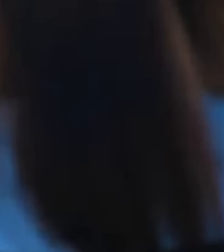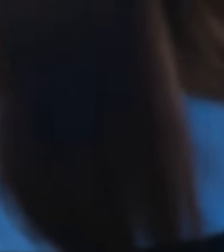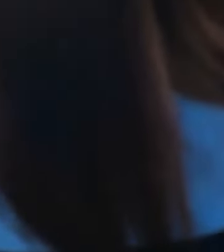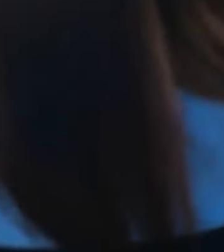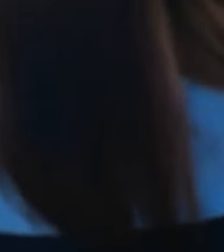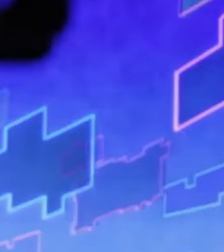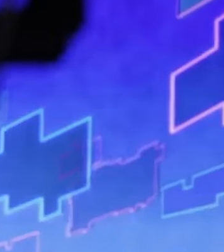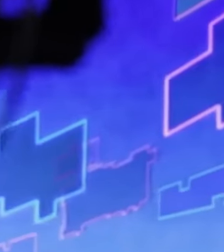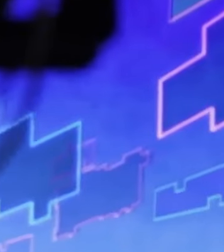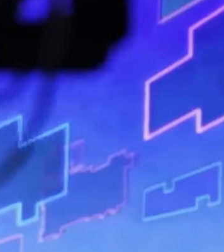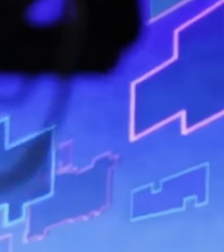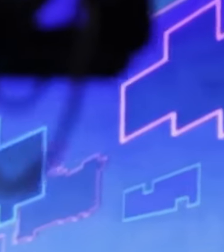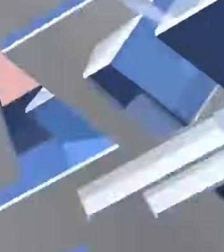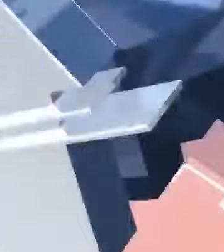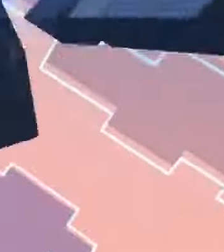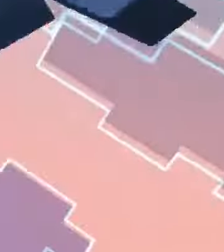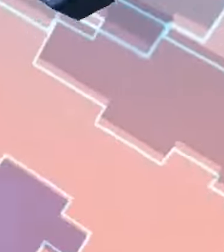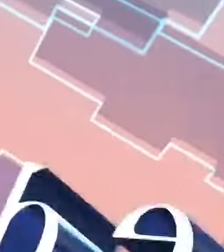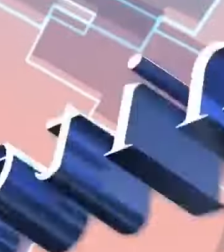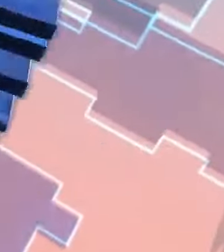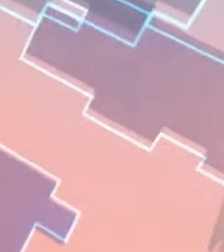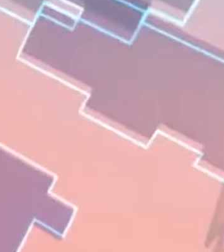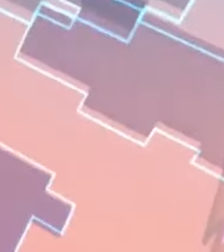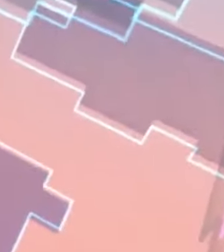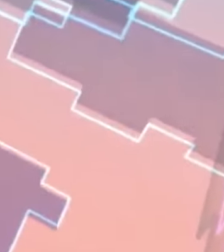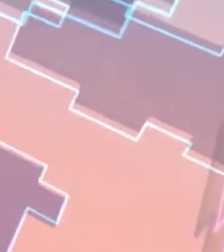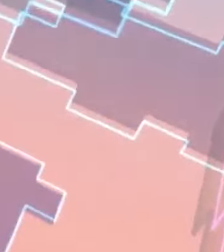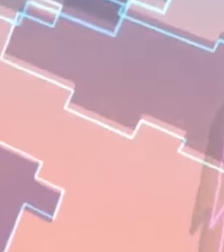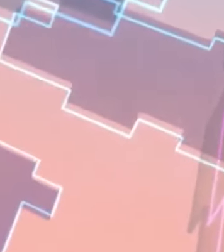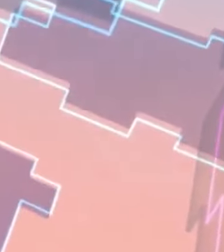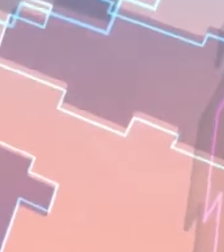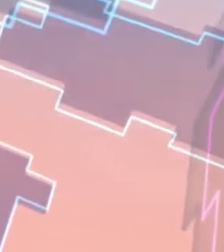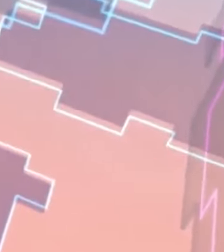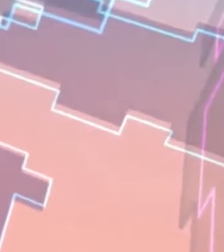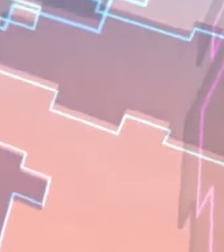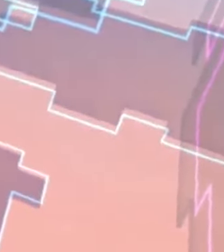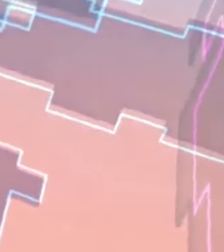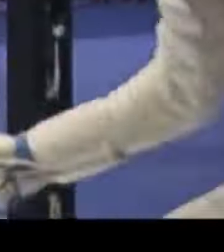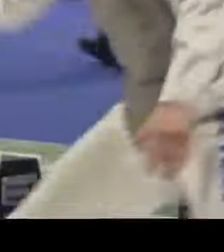聚香港。 逢星期一至五晚9:05， 港台电视32。